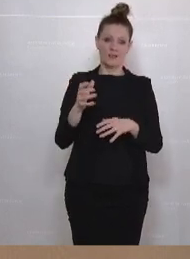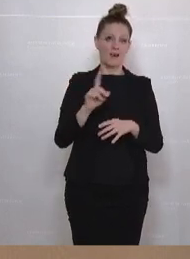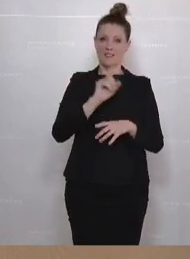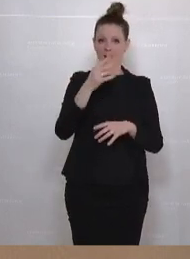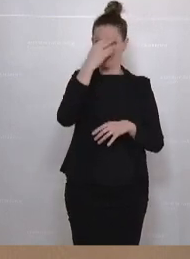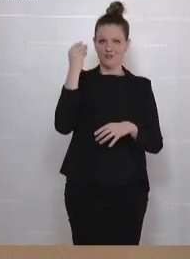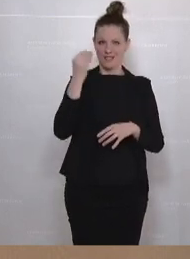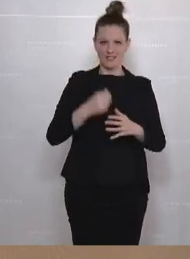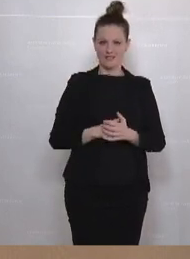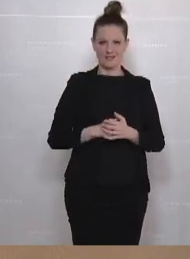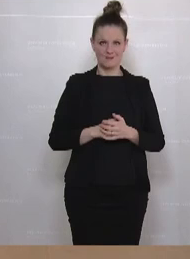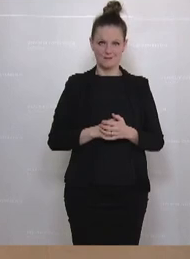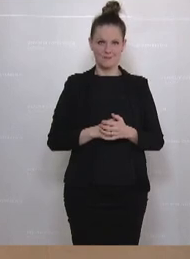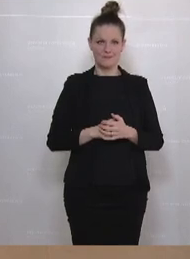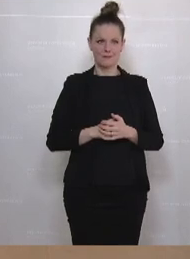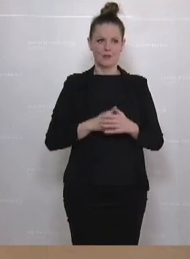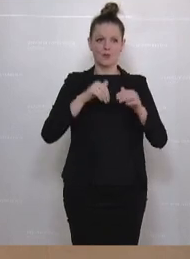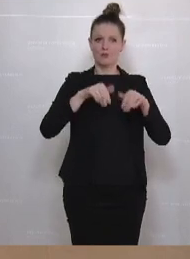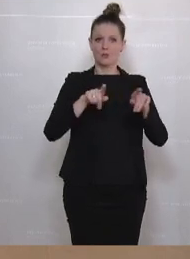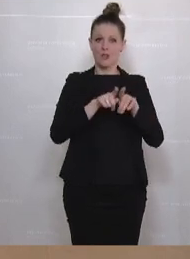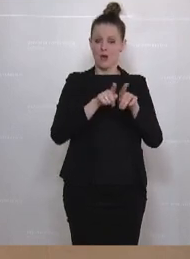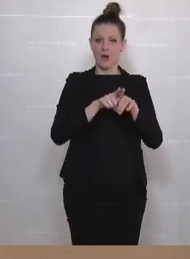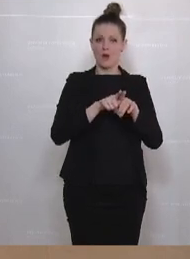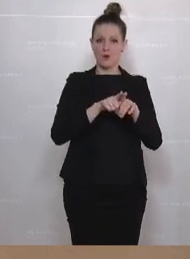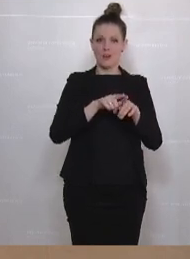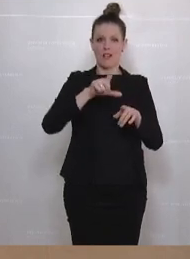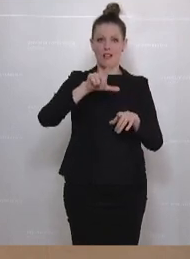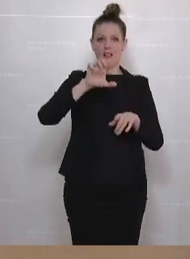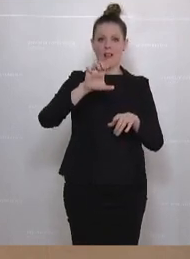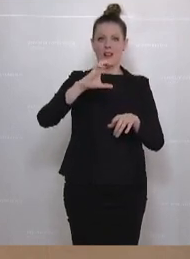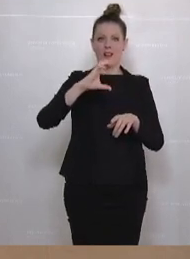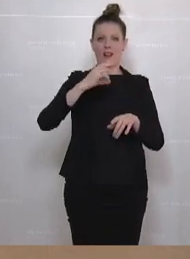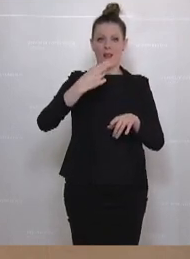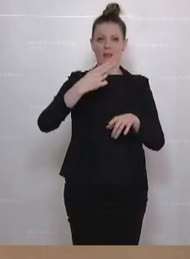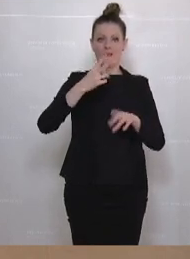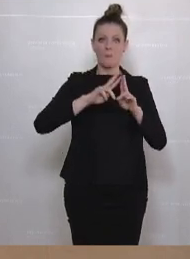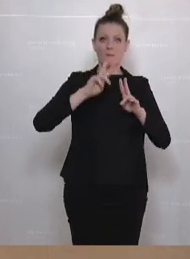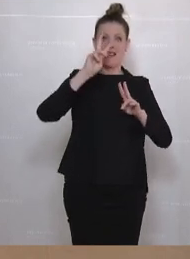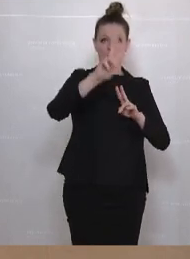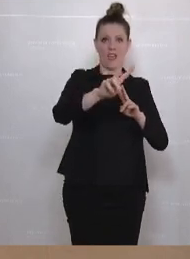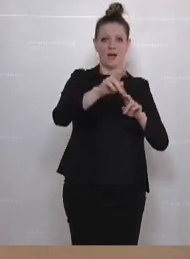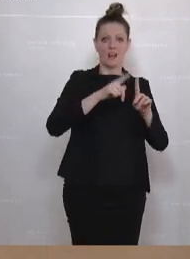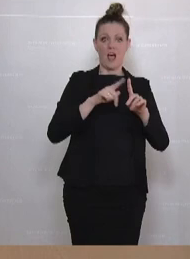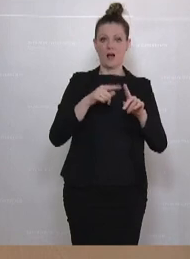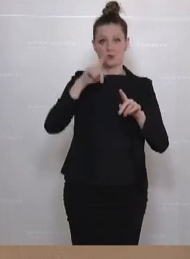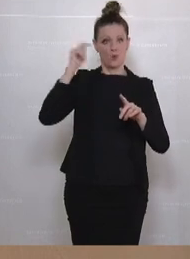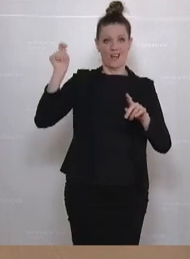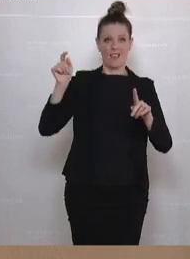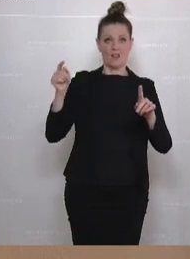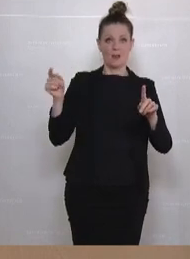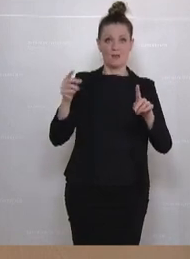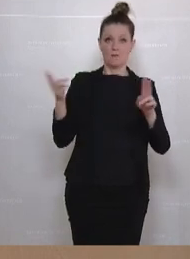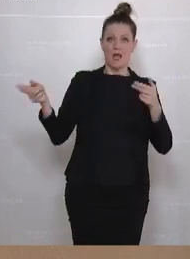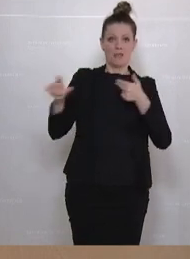geraten. Und vergessen wir nicht, Lech im Arlberg ist weiter weg von Wien als Lemberg in der Ukraine. Also das ist ein Krisenherd, der unmittelbar in